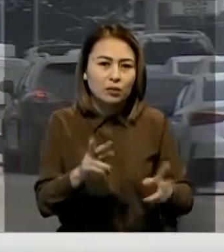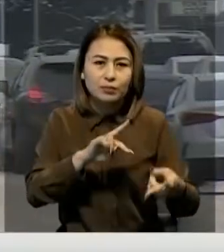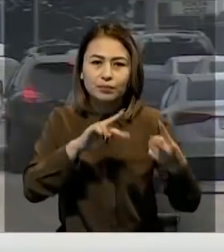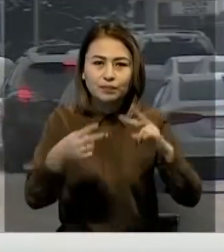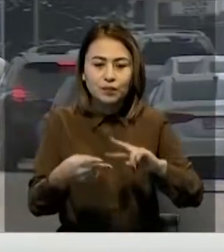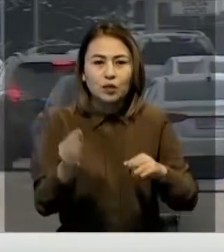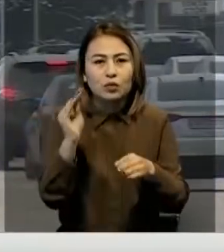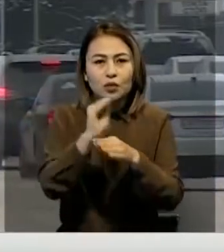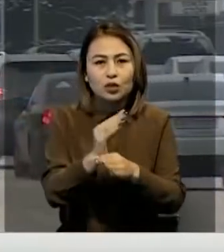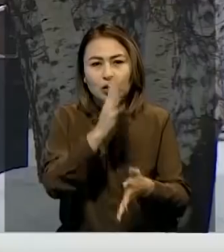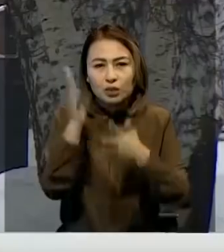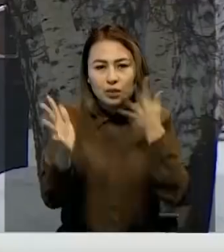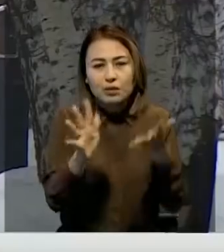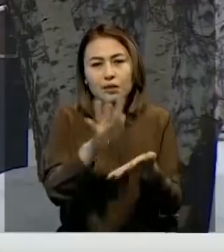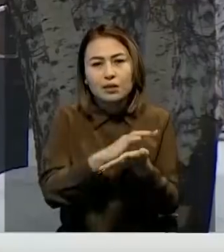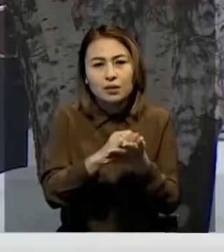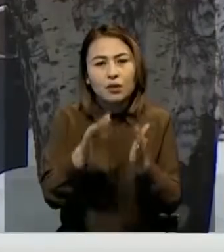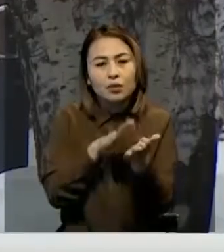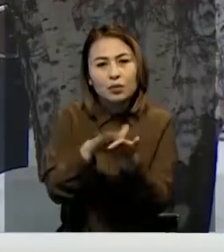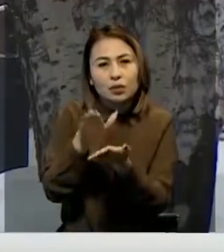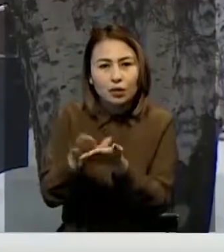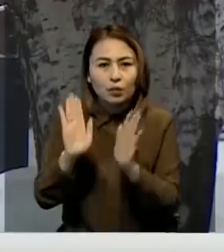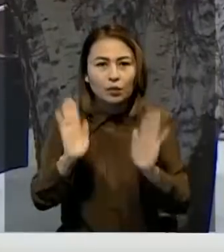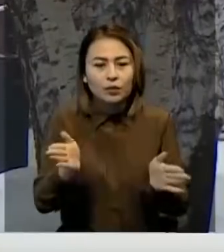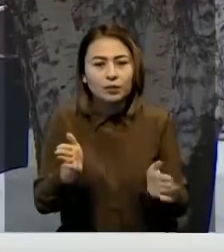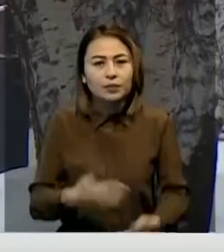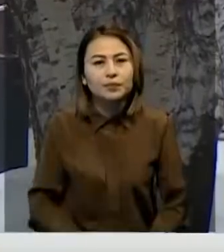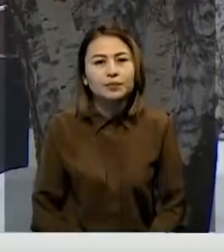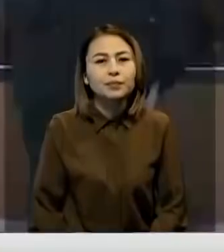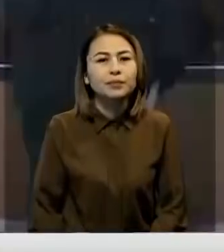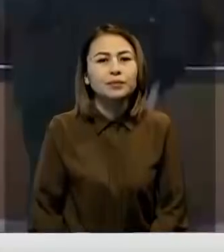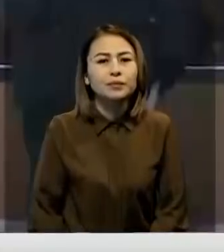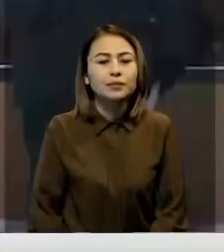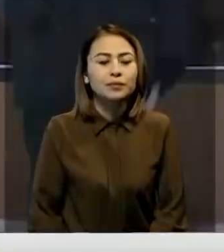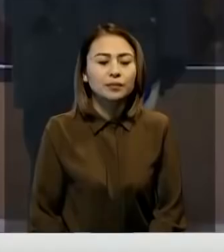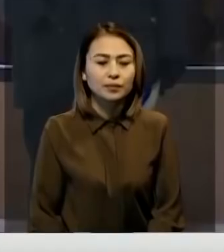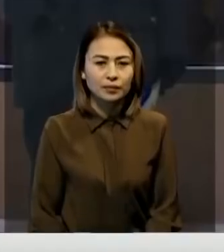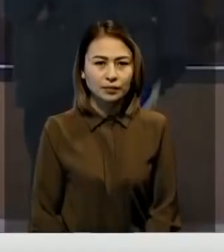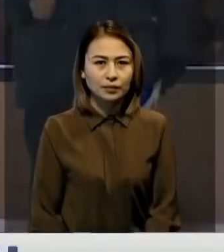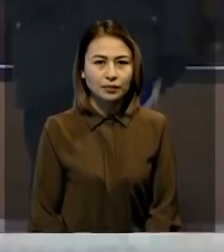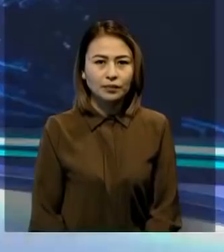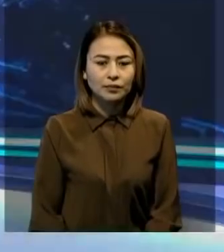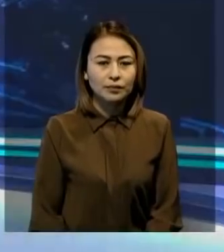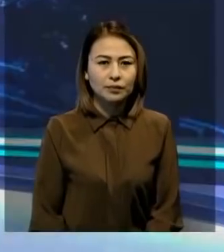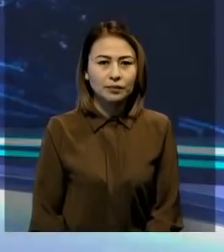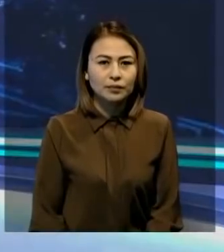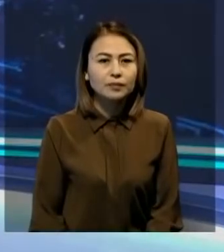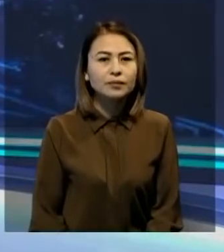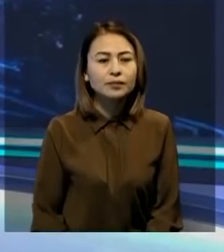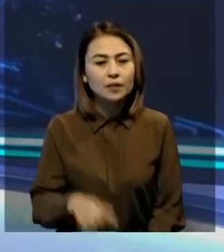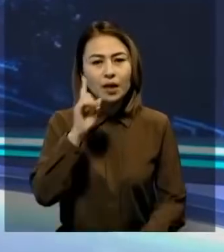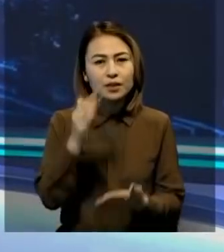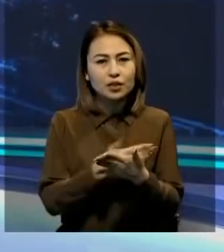айналады. Оған қоса жел күшейеді, салдарынан көктайғақ күтілуде. Абай болыңыздар.